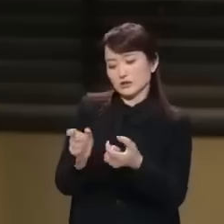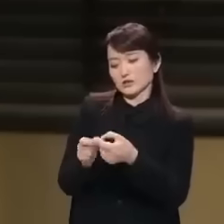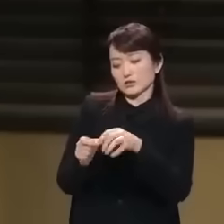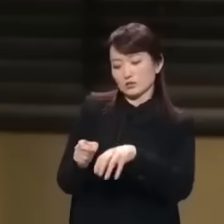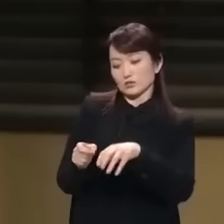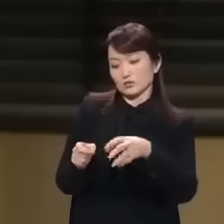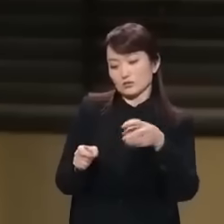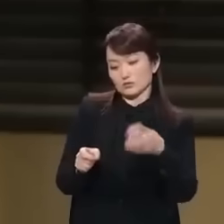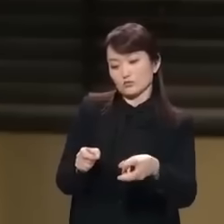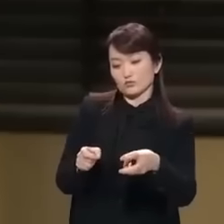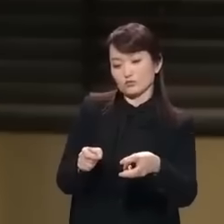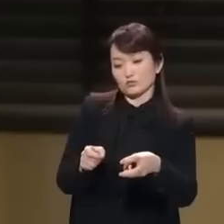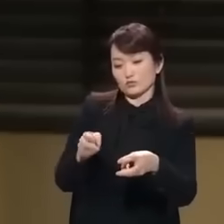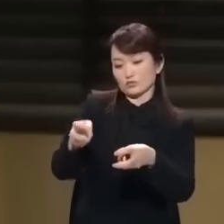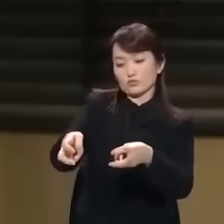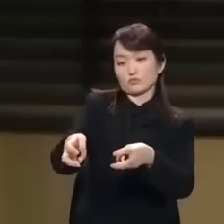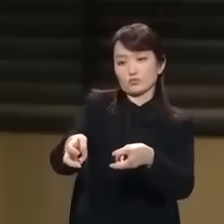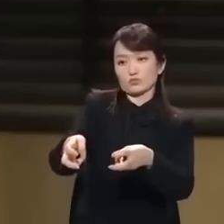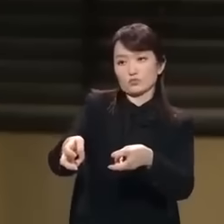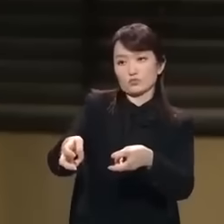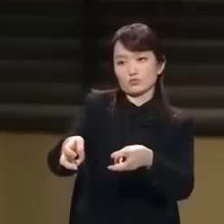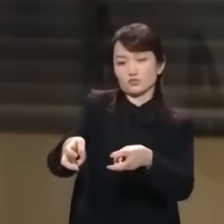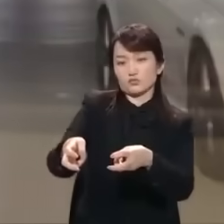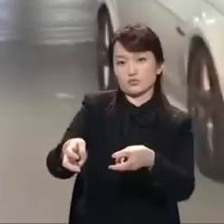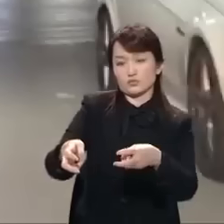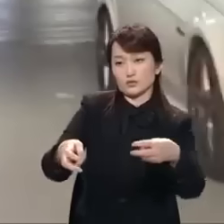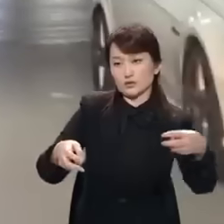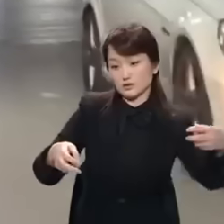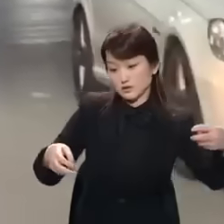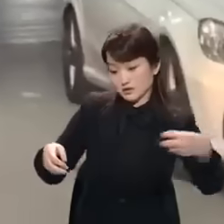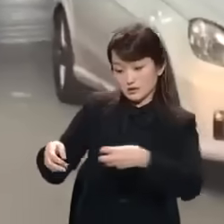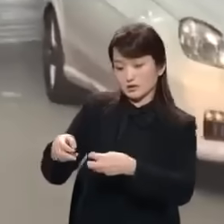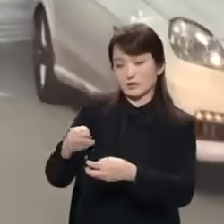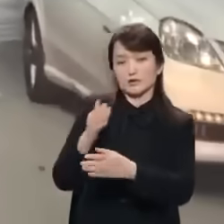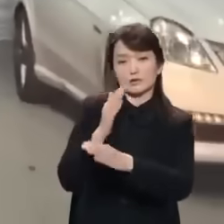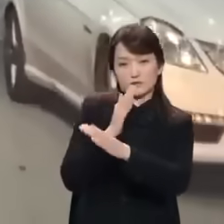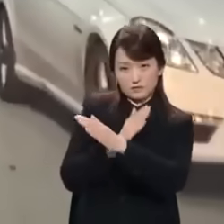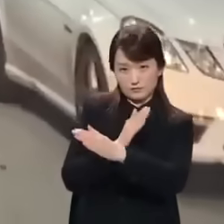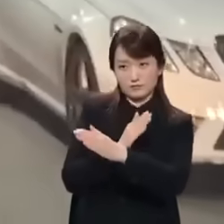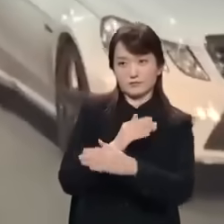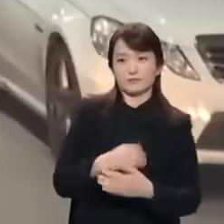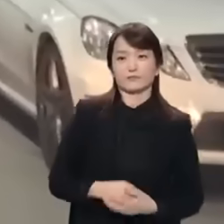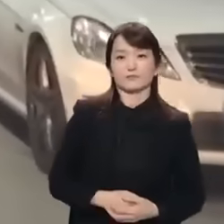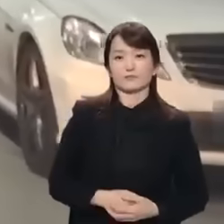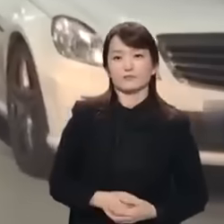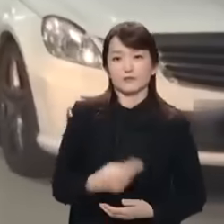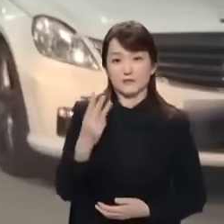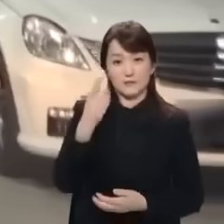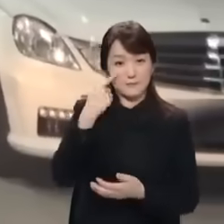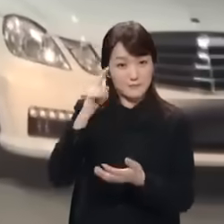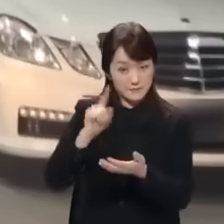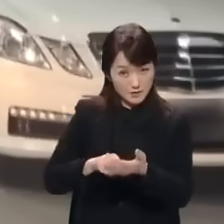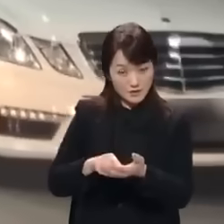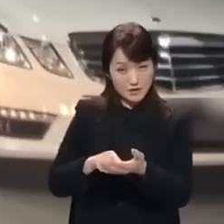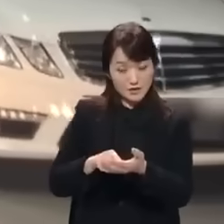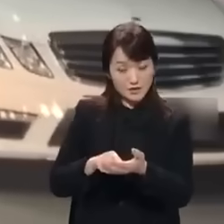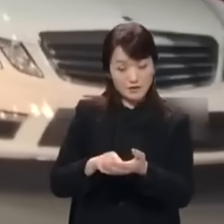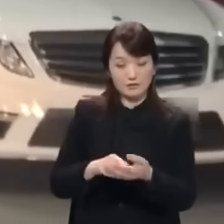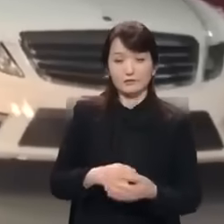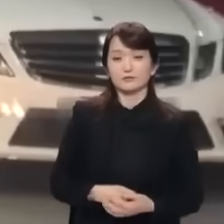입주민 한 사람이 입차 금지를 당했던 일이 있었던 겁니다. 계속 통로에 차를 세워놓으니까 세 번을 적발한 후에 입차 금지를